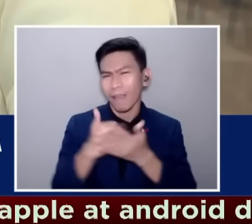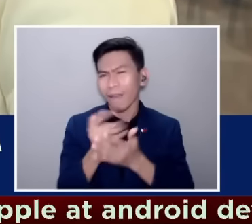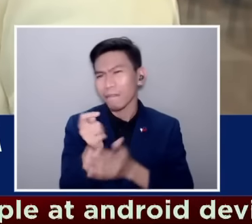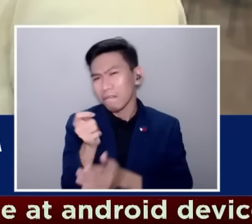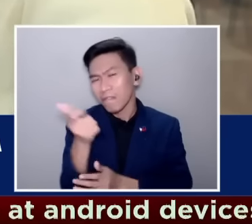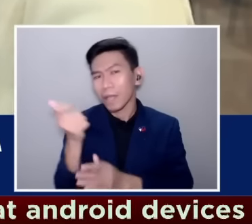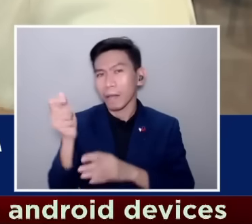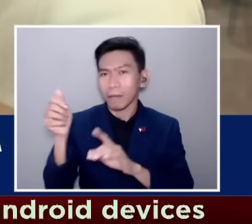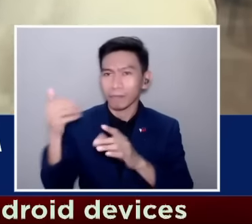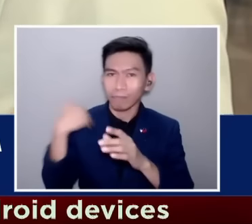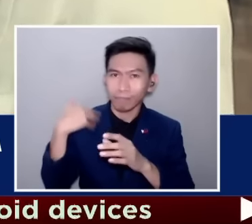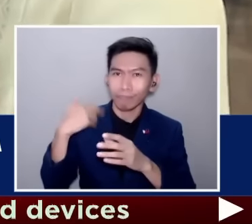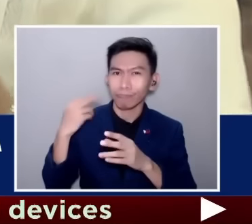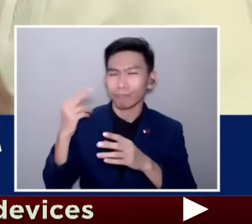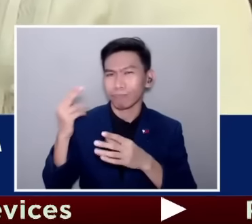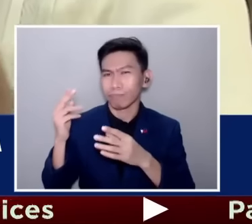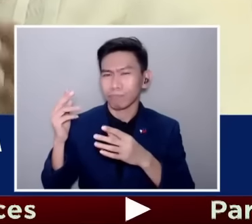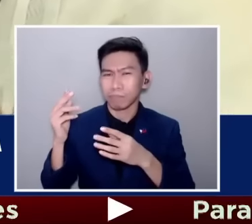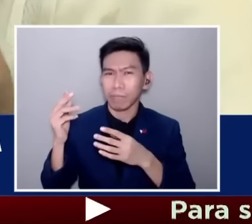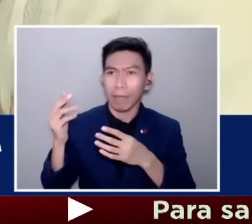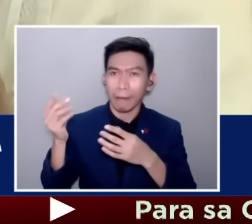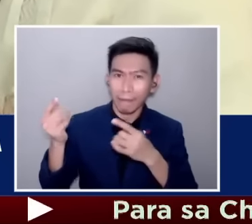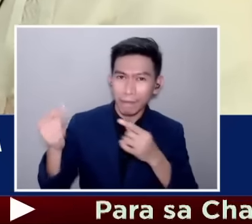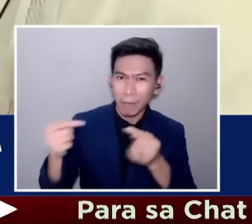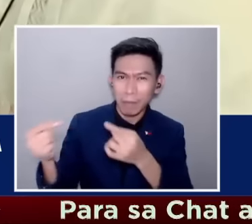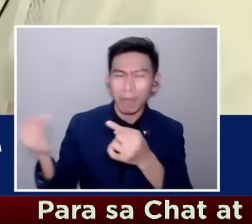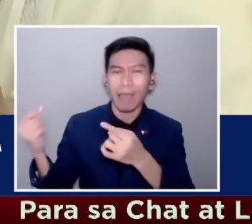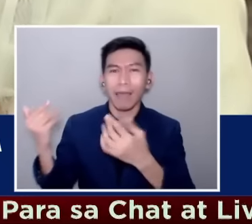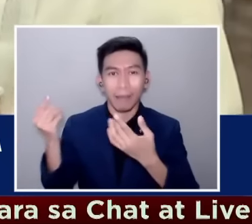mga makina. Pero generally, ay